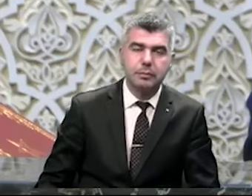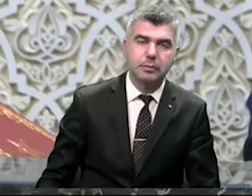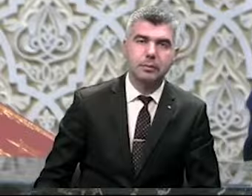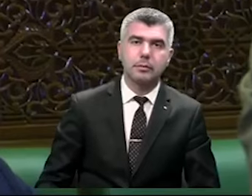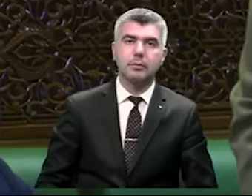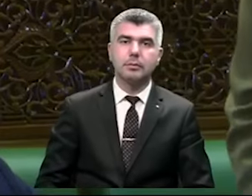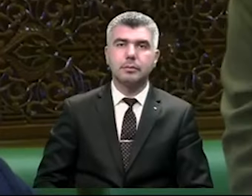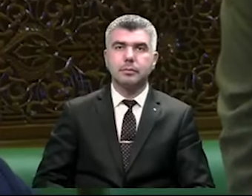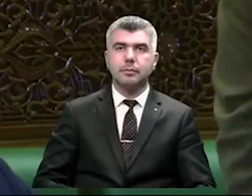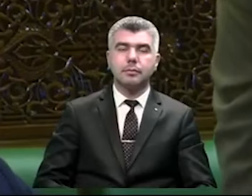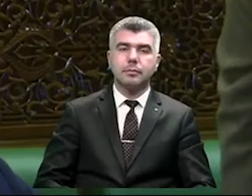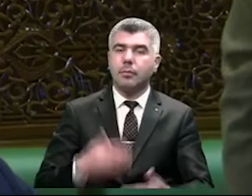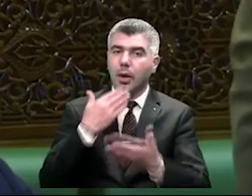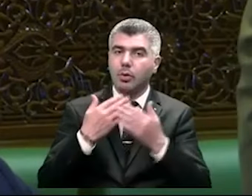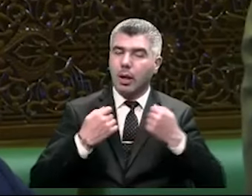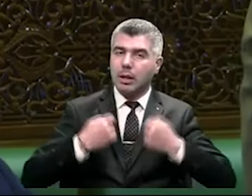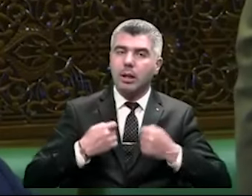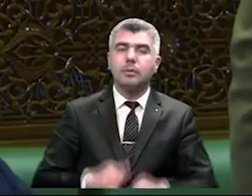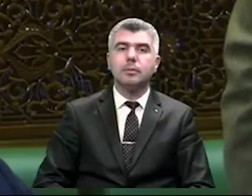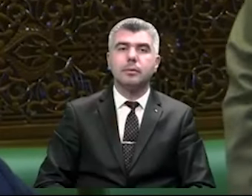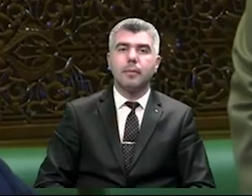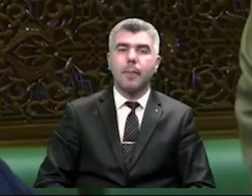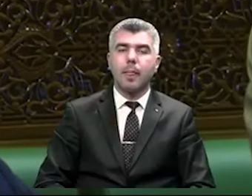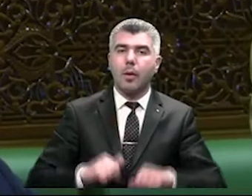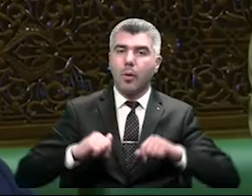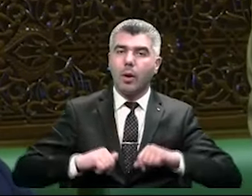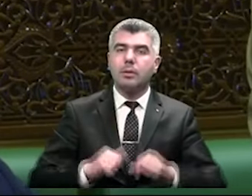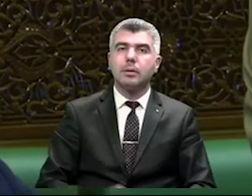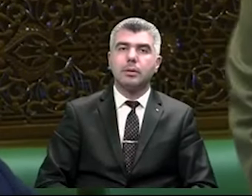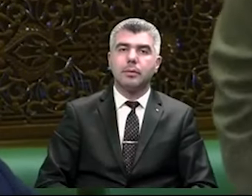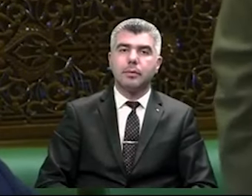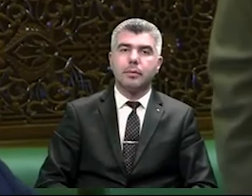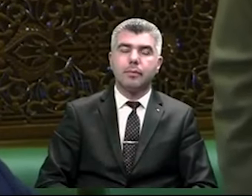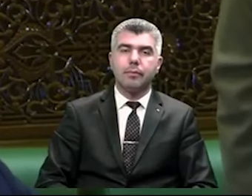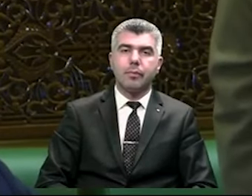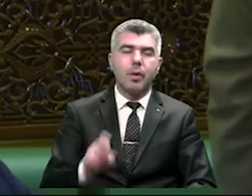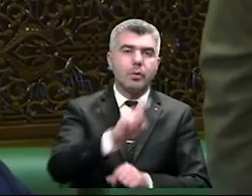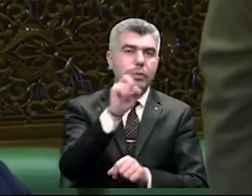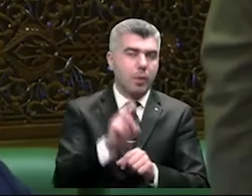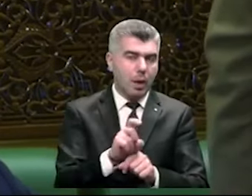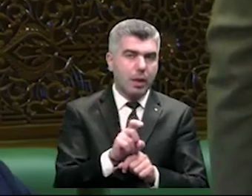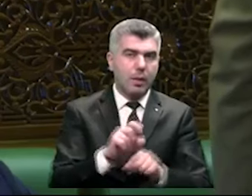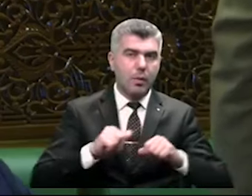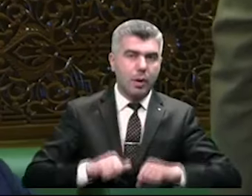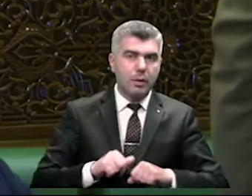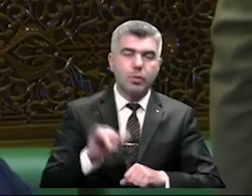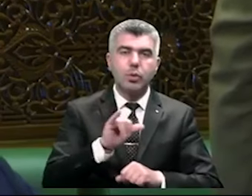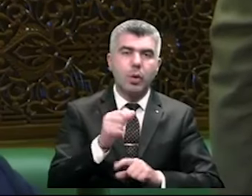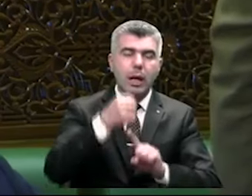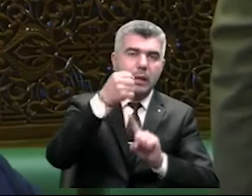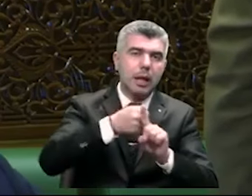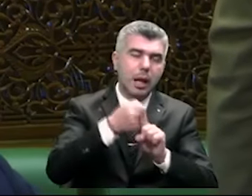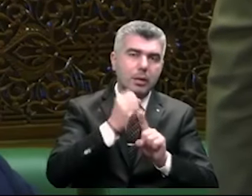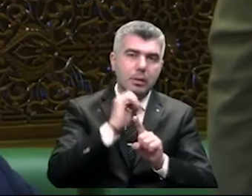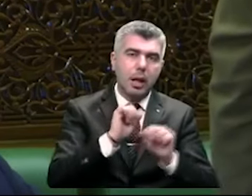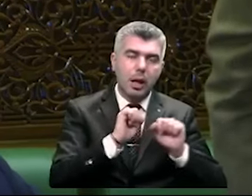مرحبا شكرا سيد الرئيس المحترم السيد وزير المحترم نسائلكم السييد وزير المحترم عن الاصلاحات الجديده